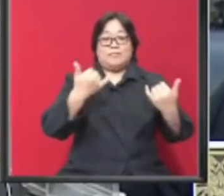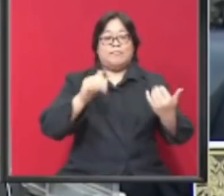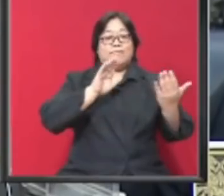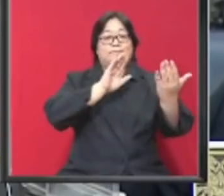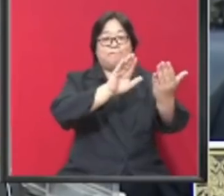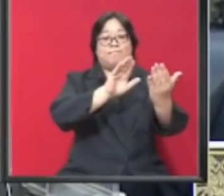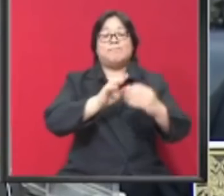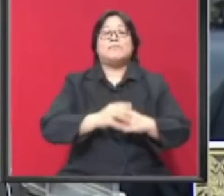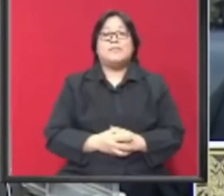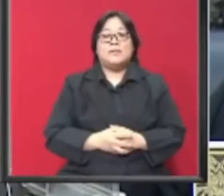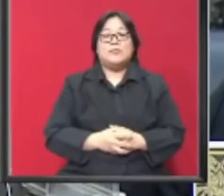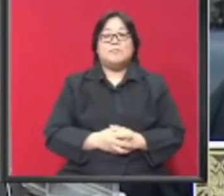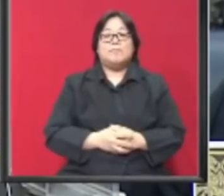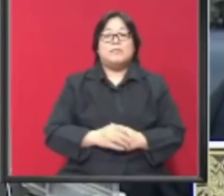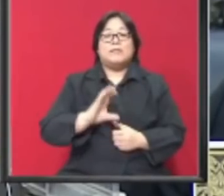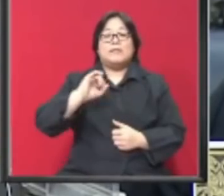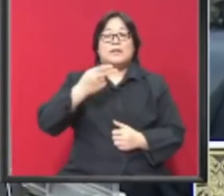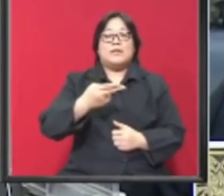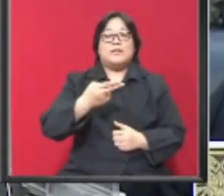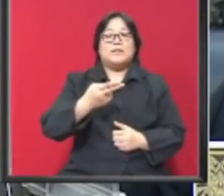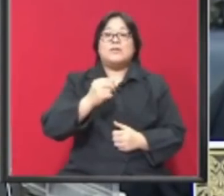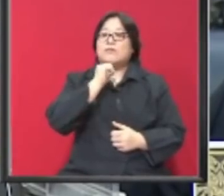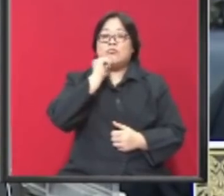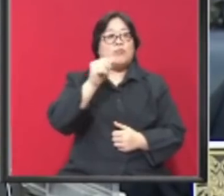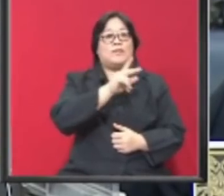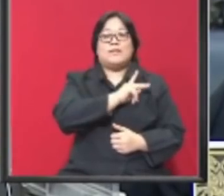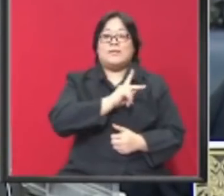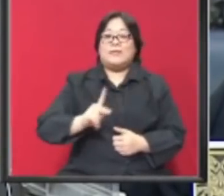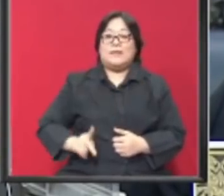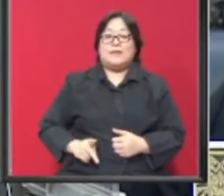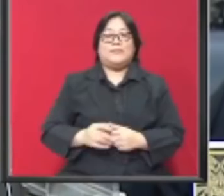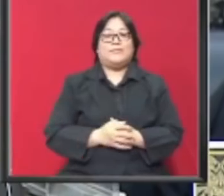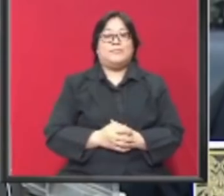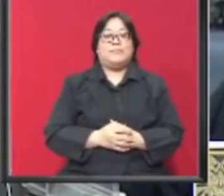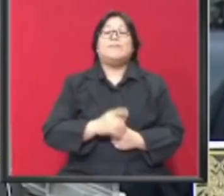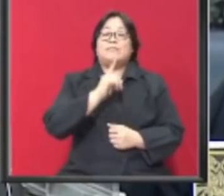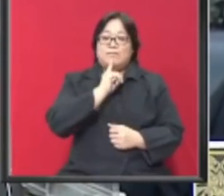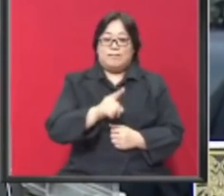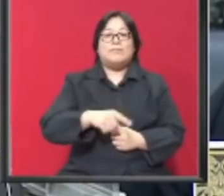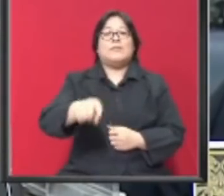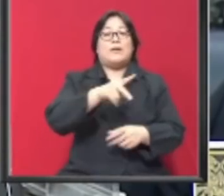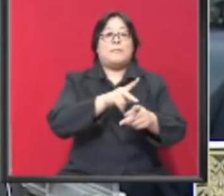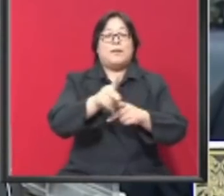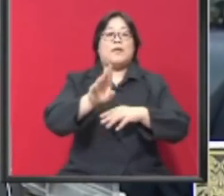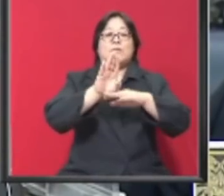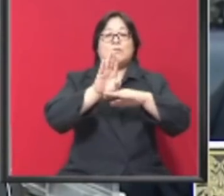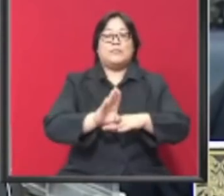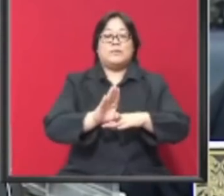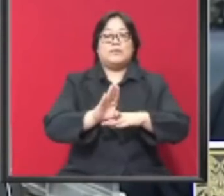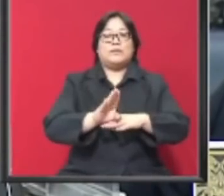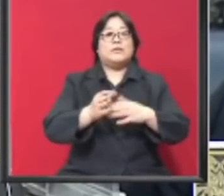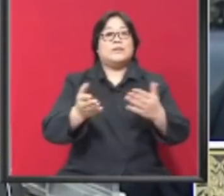sekarang cash bukan lagi King walaupun pakai baik budaya